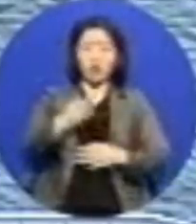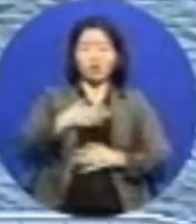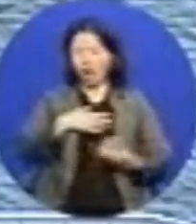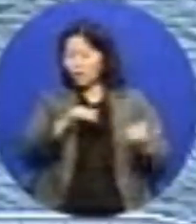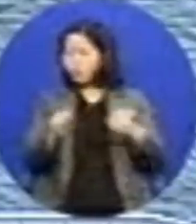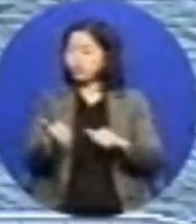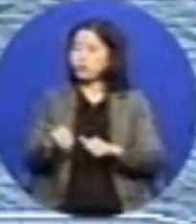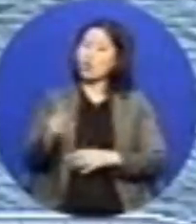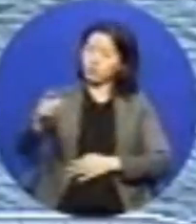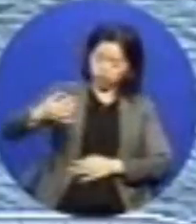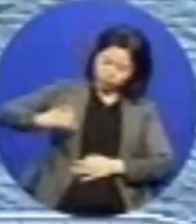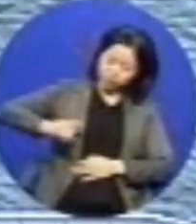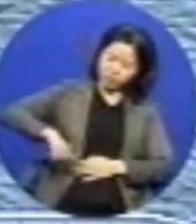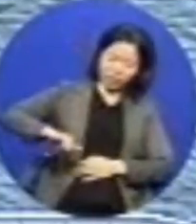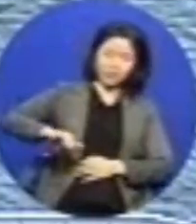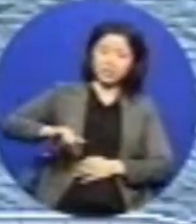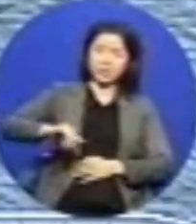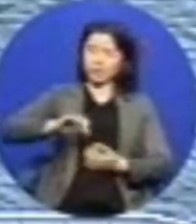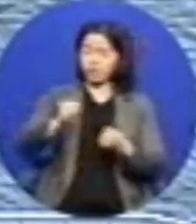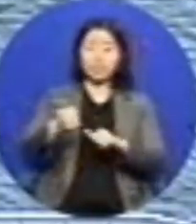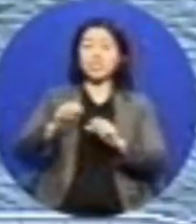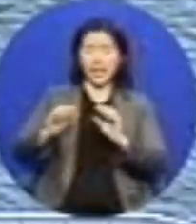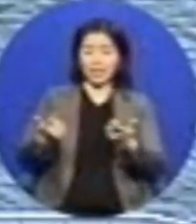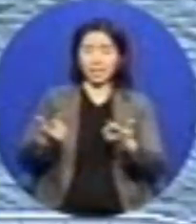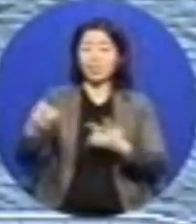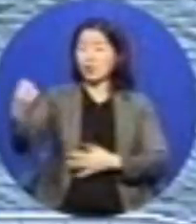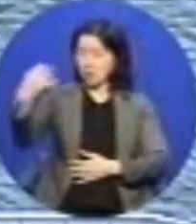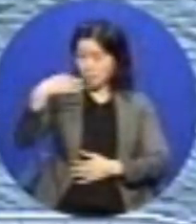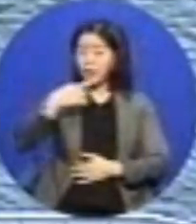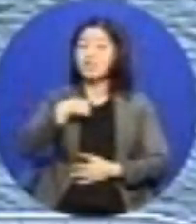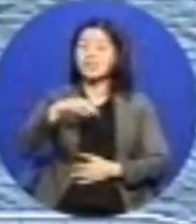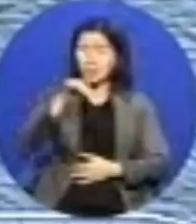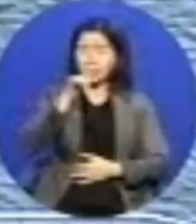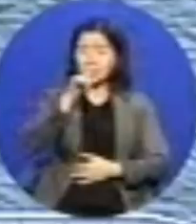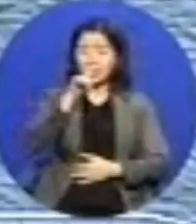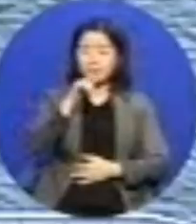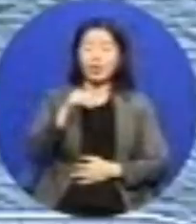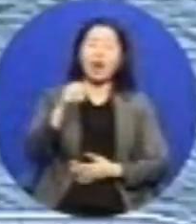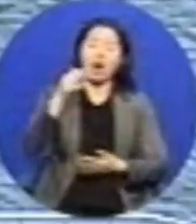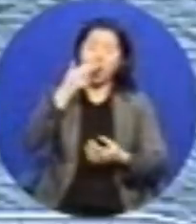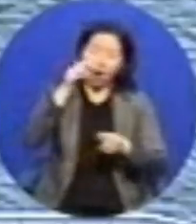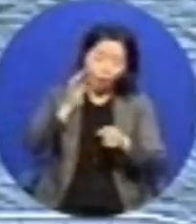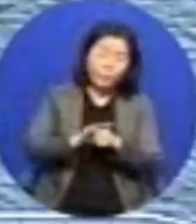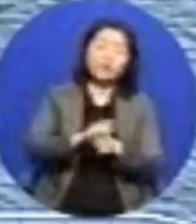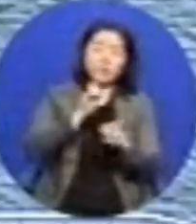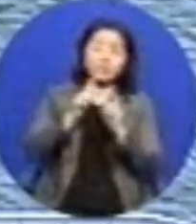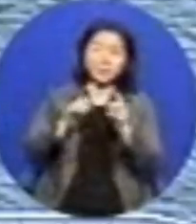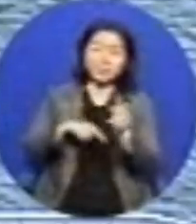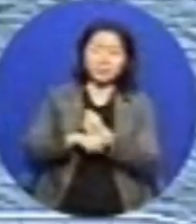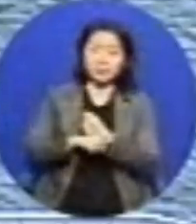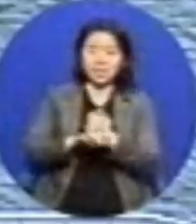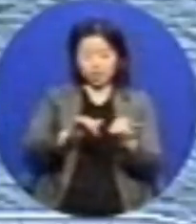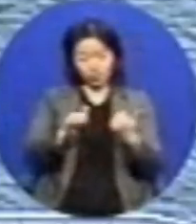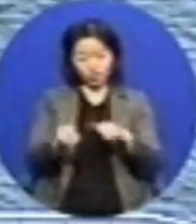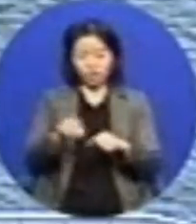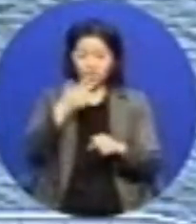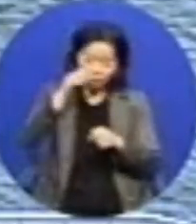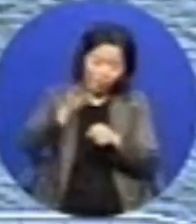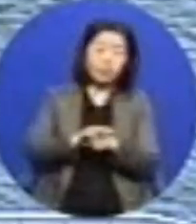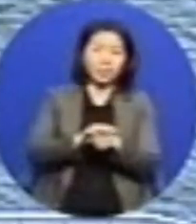자식들이 안 죽자 나요 그런 말을 하셨어요 억울하다고 말이죠 죽는게 억울한